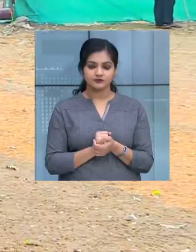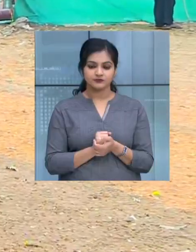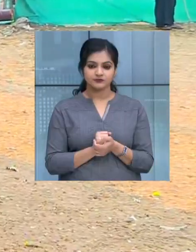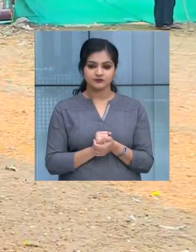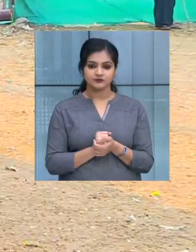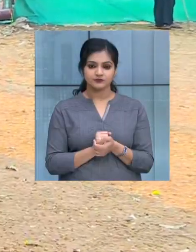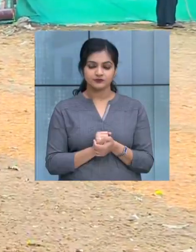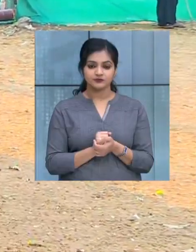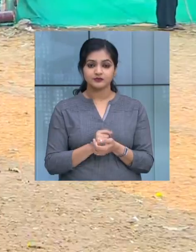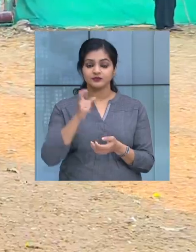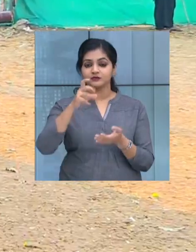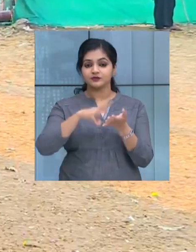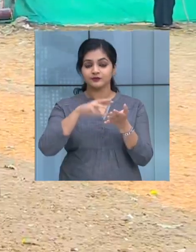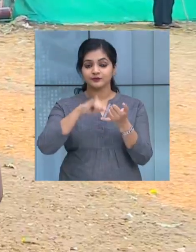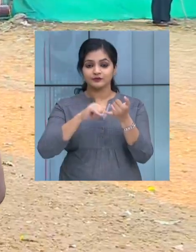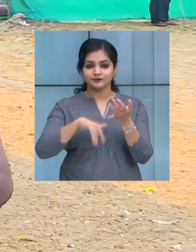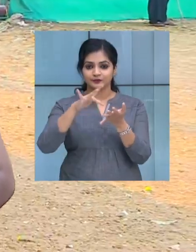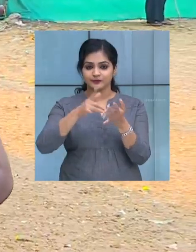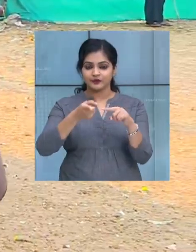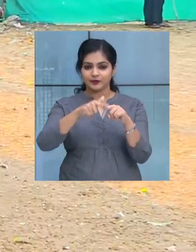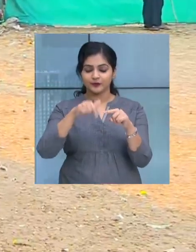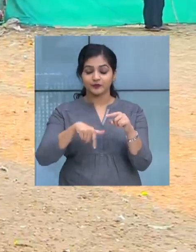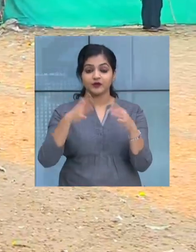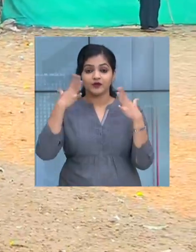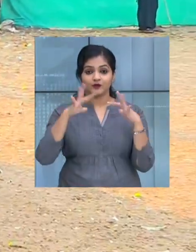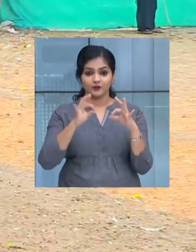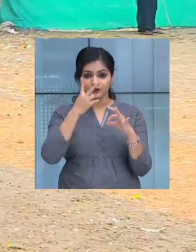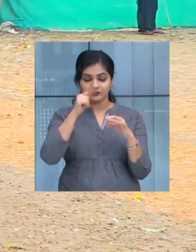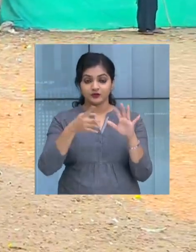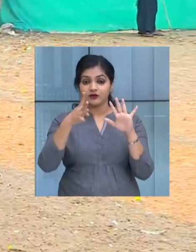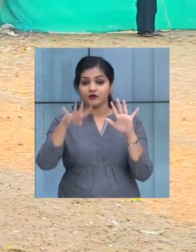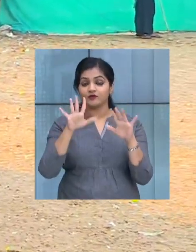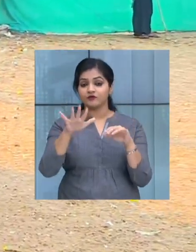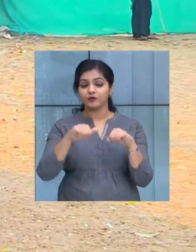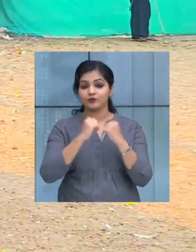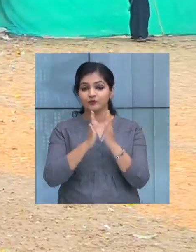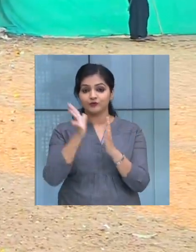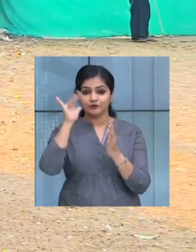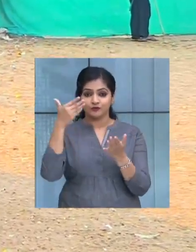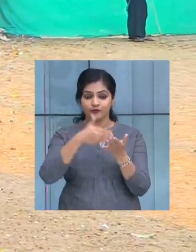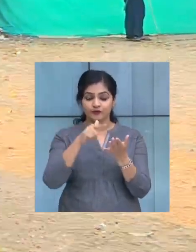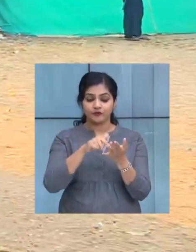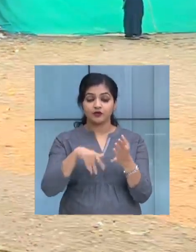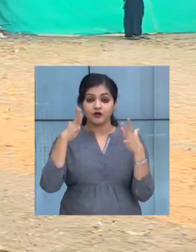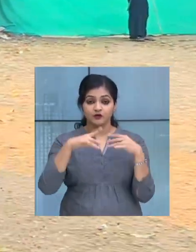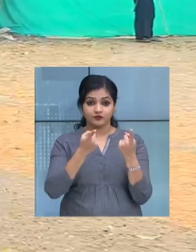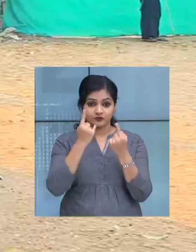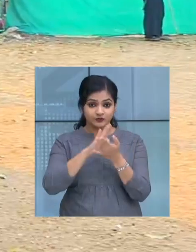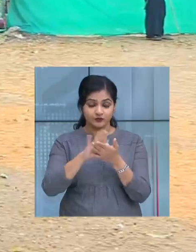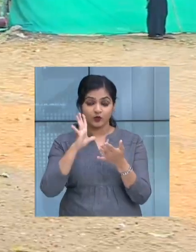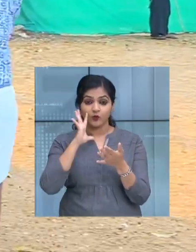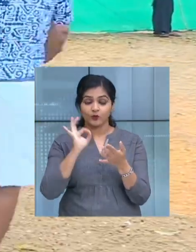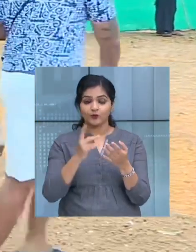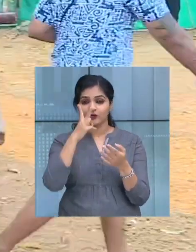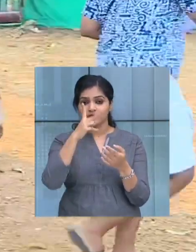സർക്കുലറുകൾ വിവാദമായിരുന്നു. അതിന്റെ പശ്ചാത്തലത്തിൽ ഈ പരിശോധന വളരെ നിർണായകമാണ്. ഏതൊക്കെ ആനകൾ ഈ പൂരത്തിന്റെ ഭാഗമാകും എന്നുള്ളത് അറിയുന്നതിന് വേണ്ടിയുള്ള ഏറ്റവും